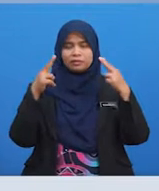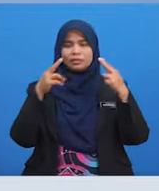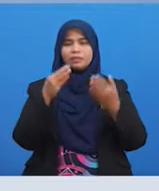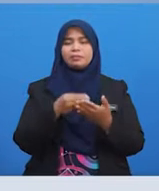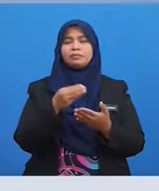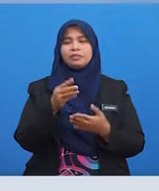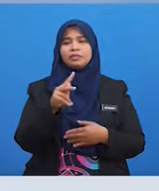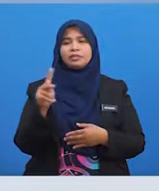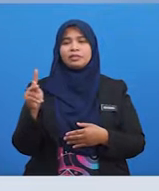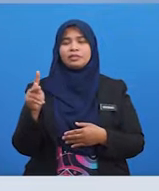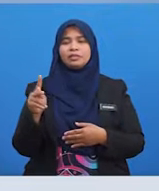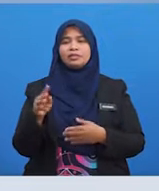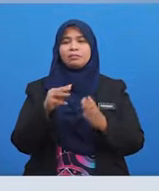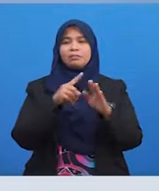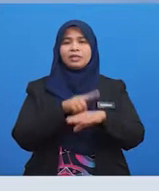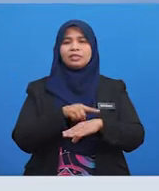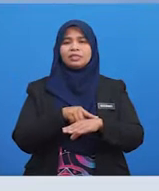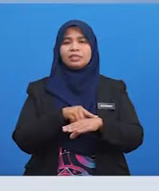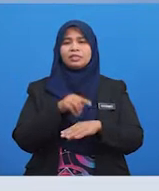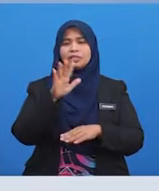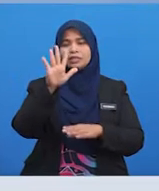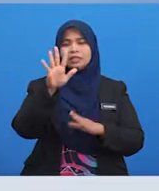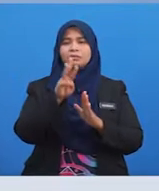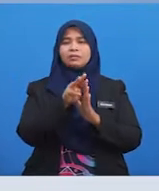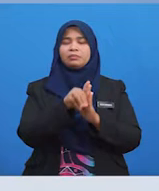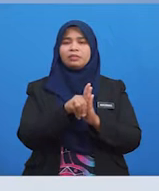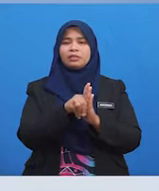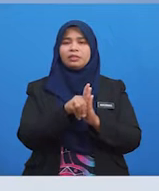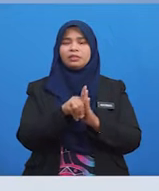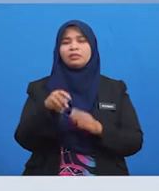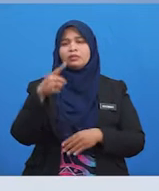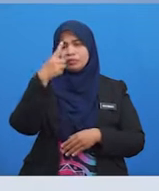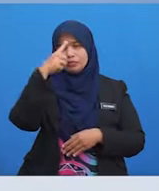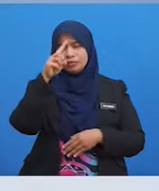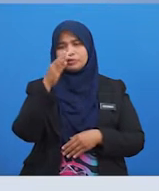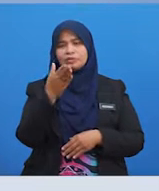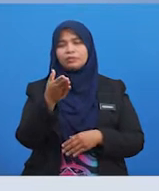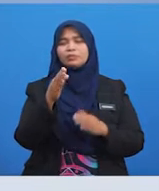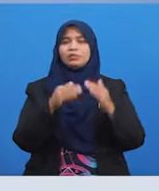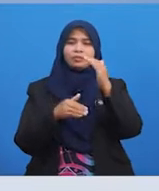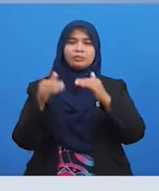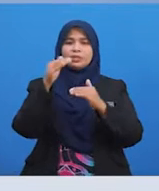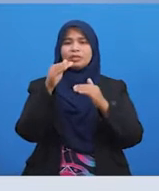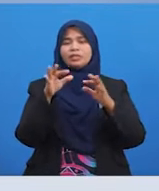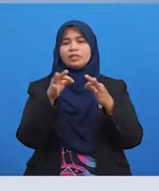Ustazah berikan masa 5 minit untuk kamu